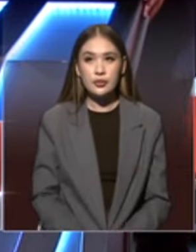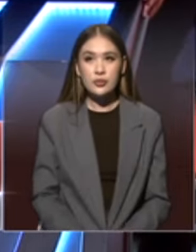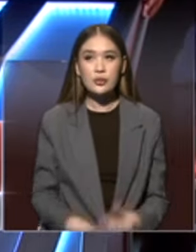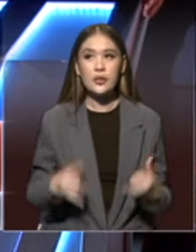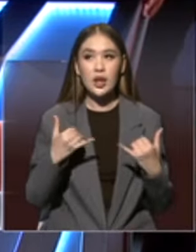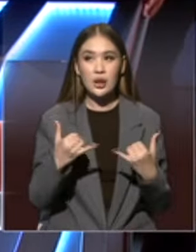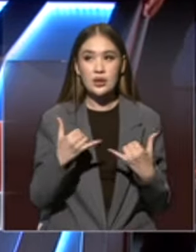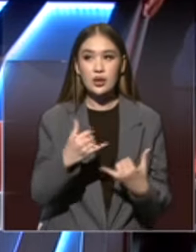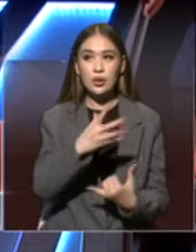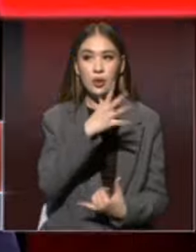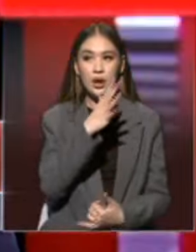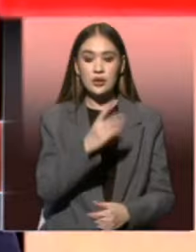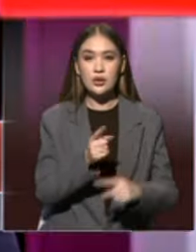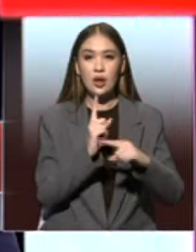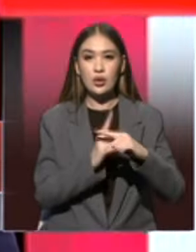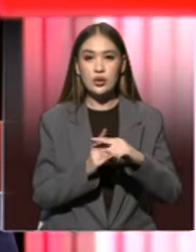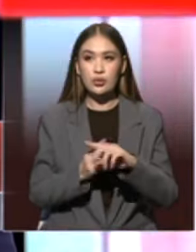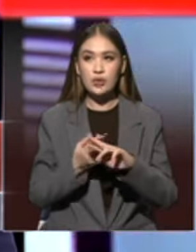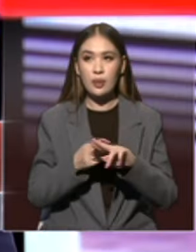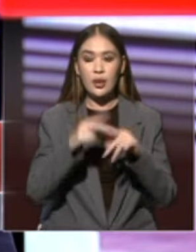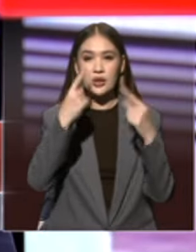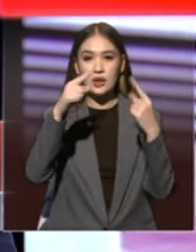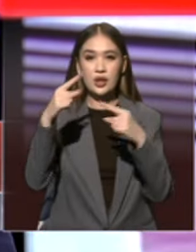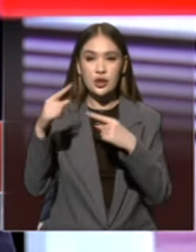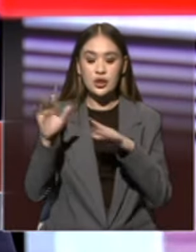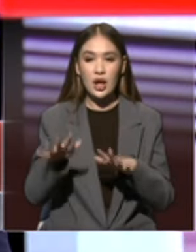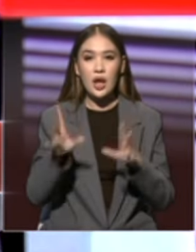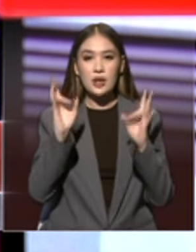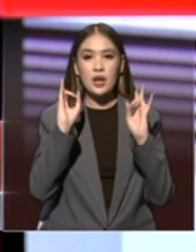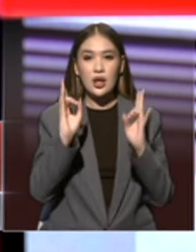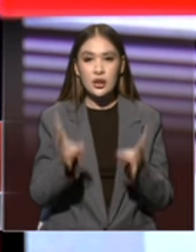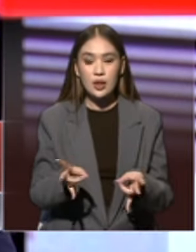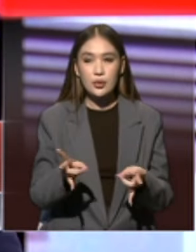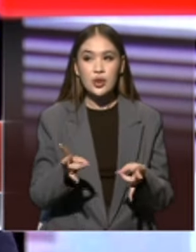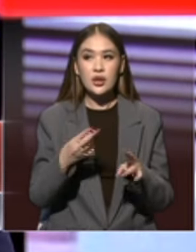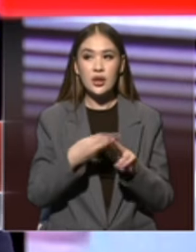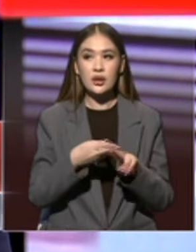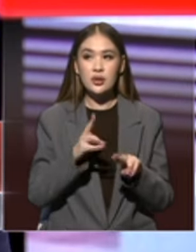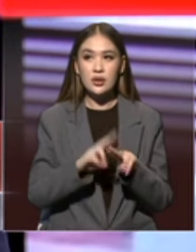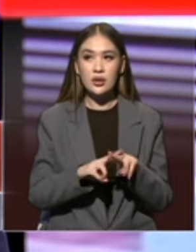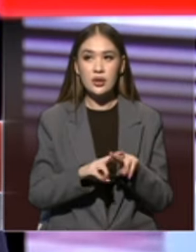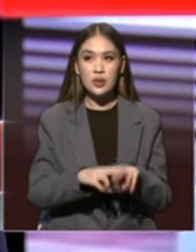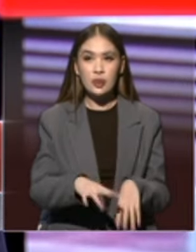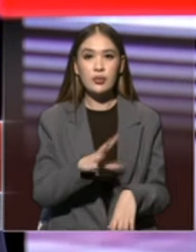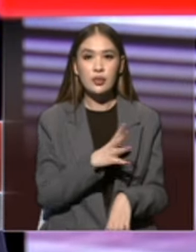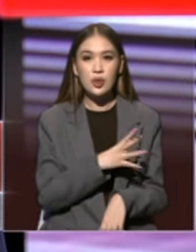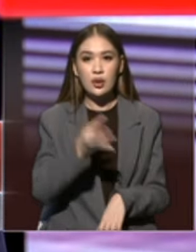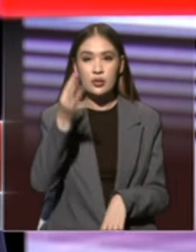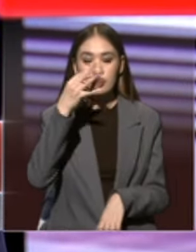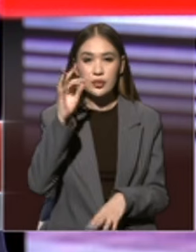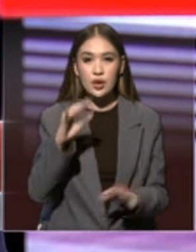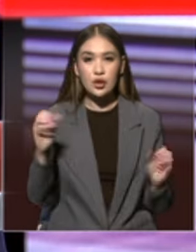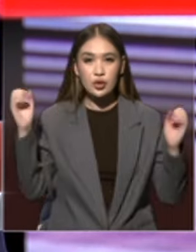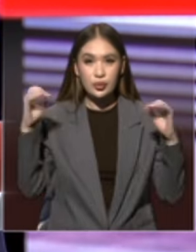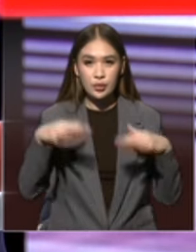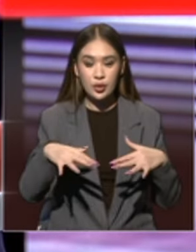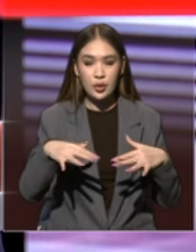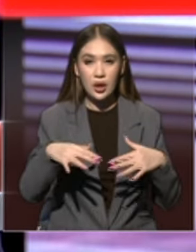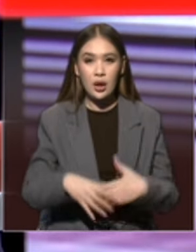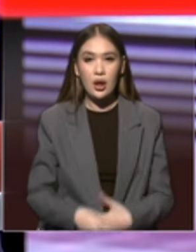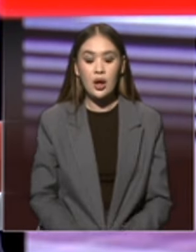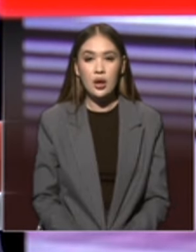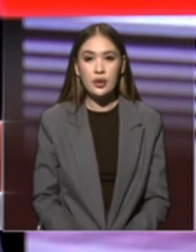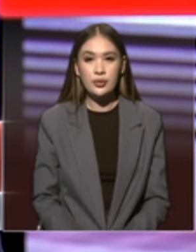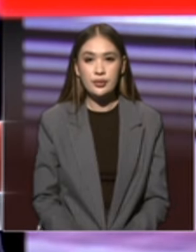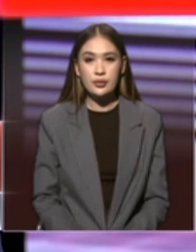уақытта қосымша басқа өңірлерден зардап шекпеген өңірлерден осындай мамандарды жұмылдыруда.